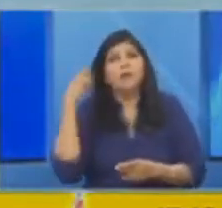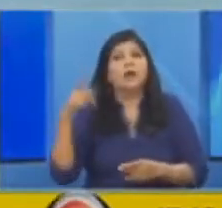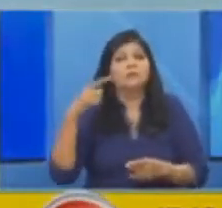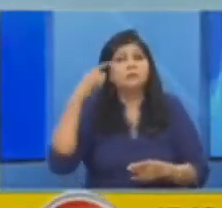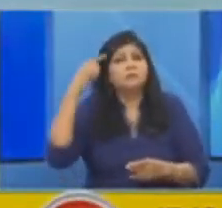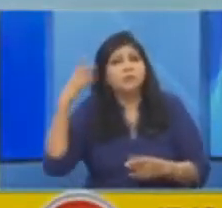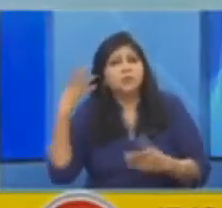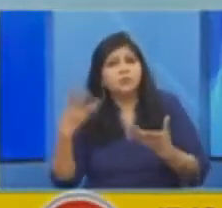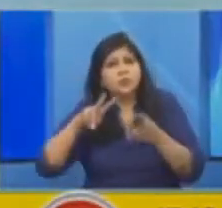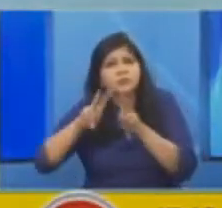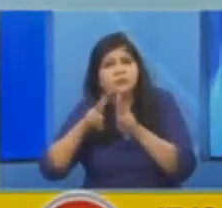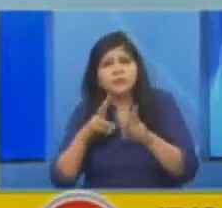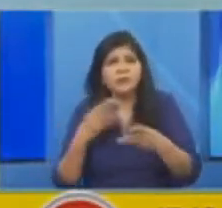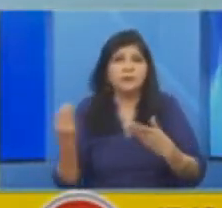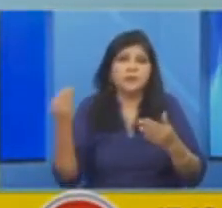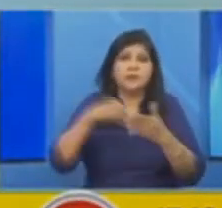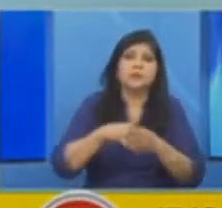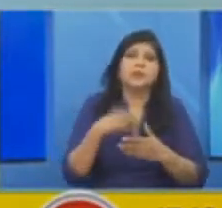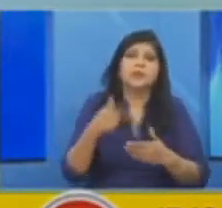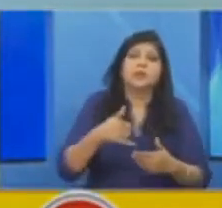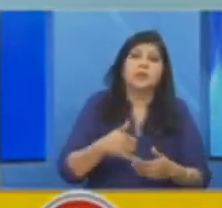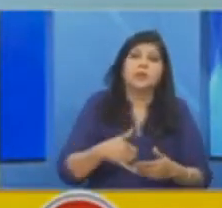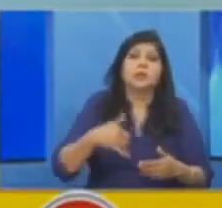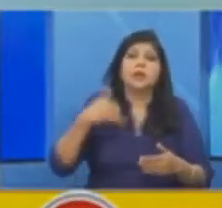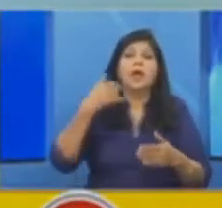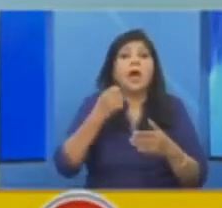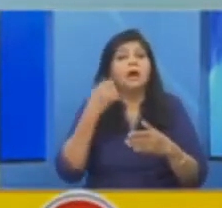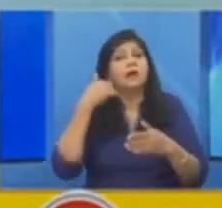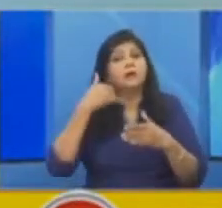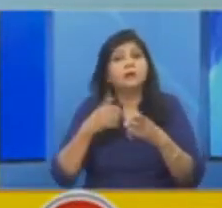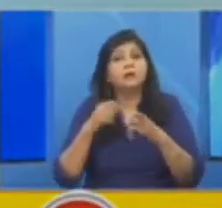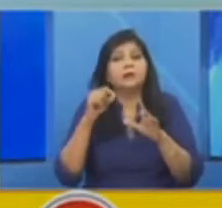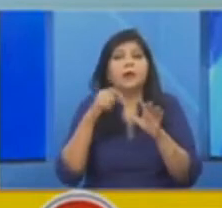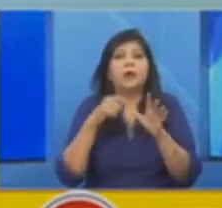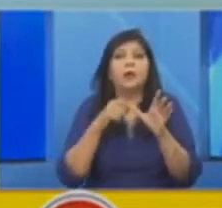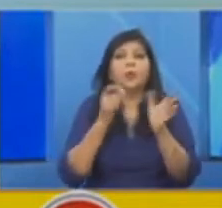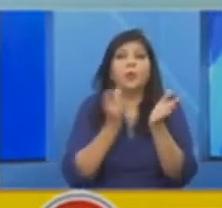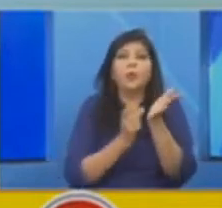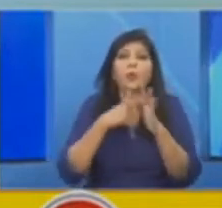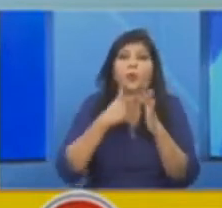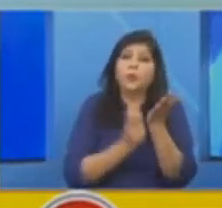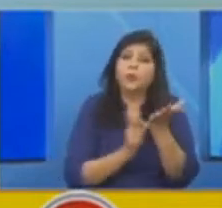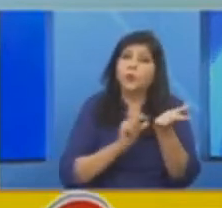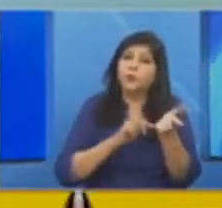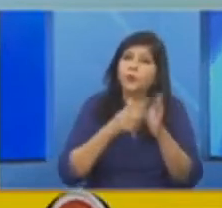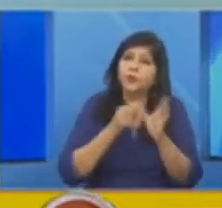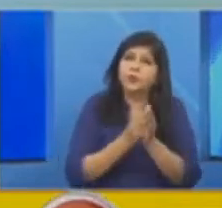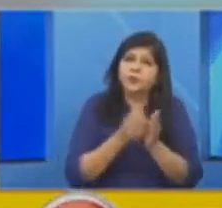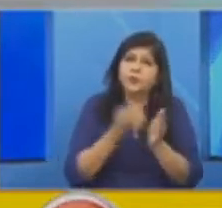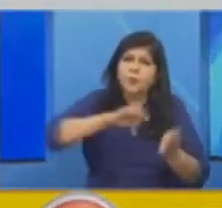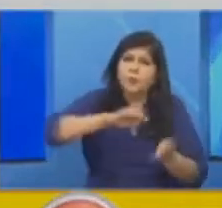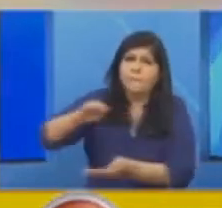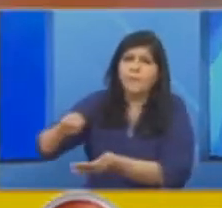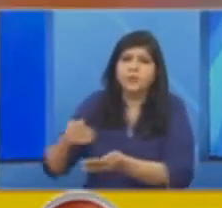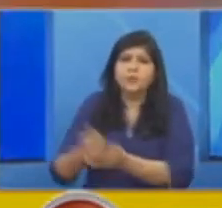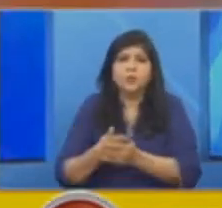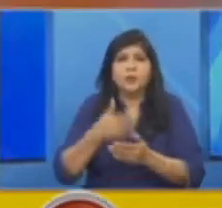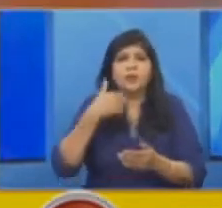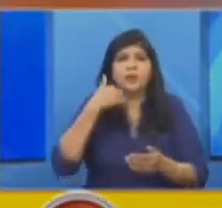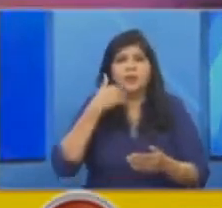इनमें एक एप है कुटू की किड्स लर्निंग एप यह छोटे बच्चों के लिए